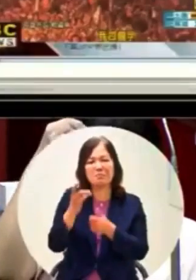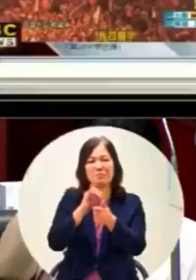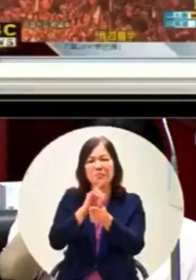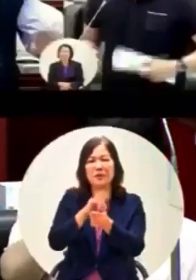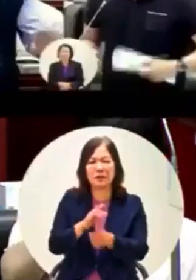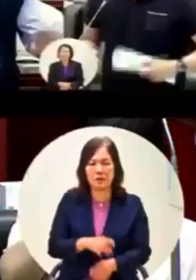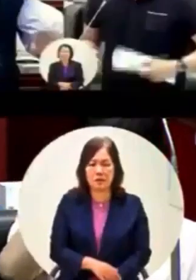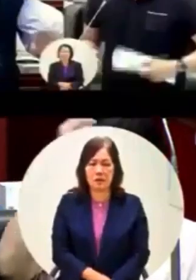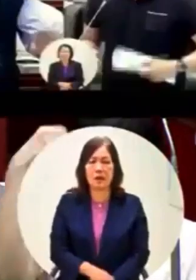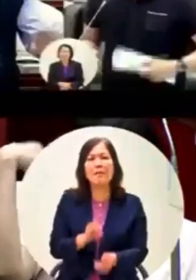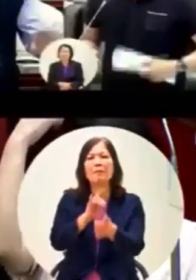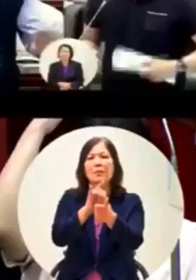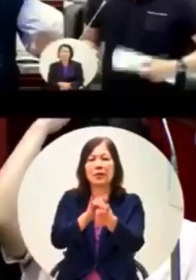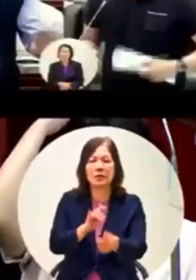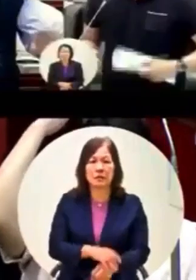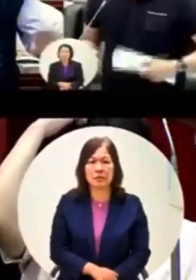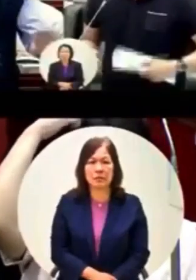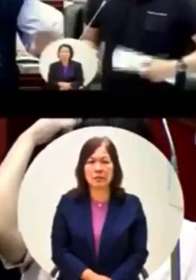騙人